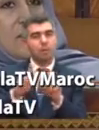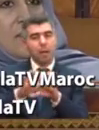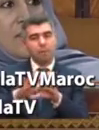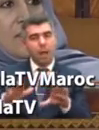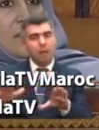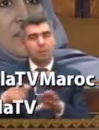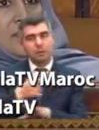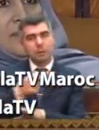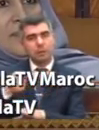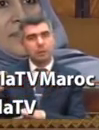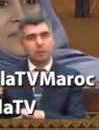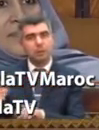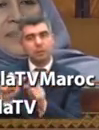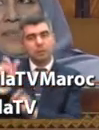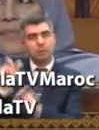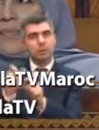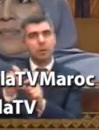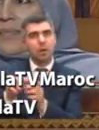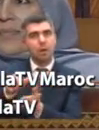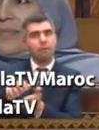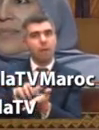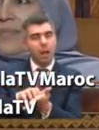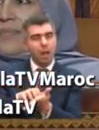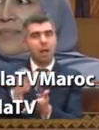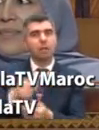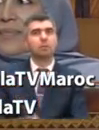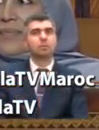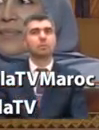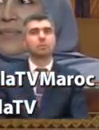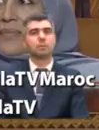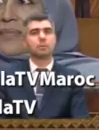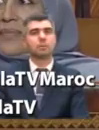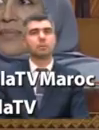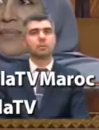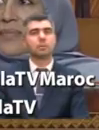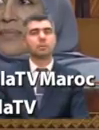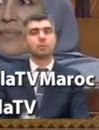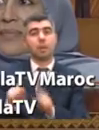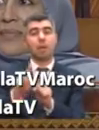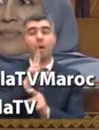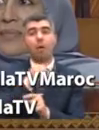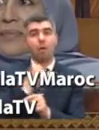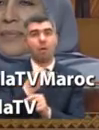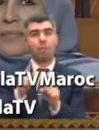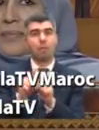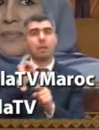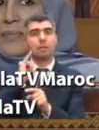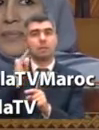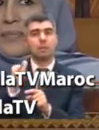الأرضية الفلاحية القابلة للفلاحة من ملك الدولة الخاص إلى مستغلها بصفة